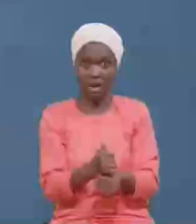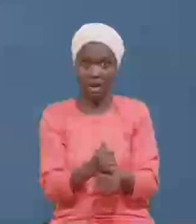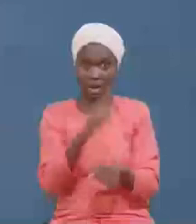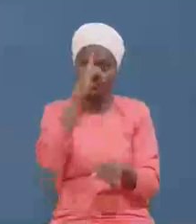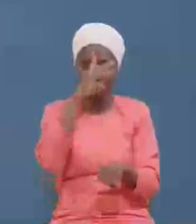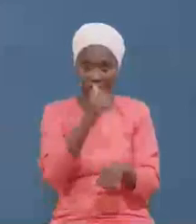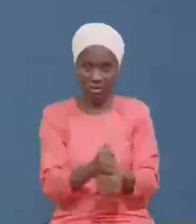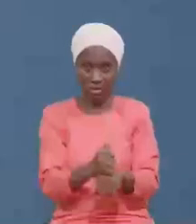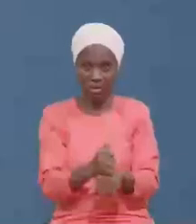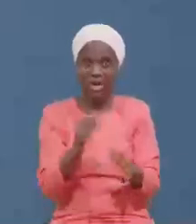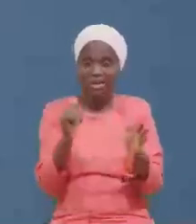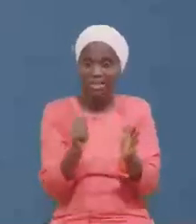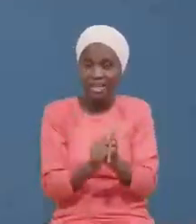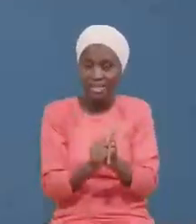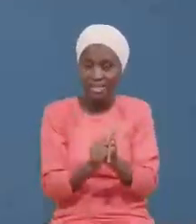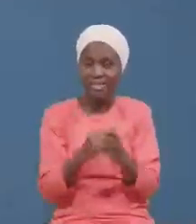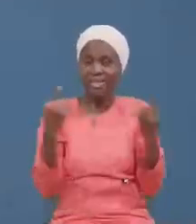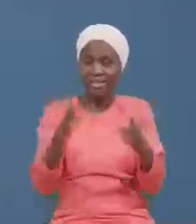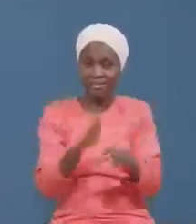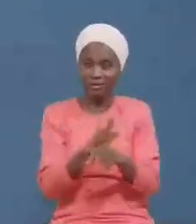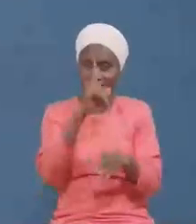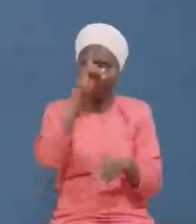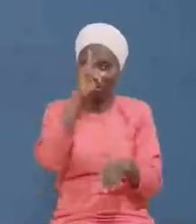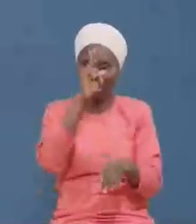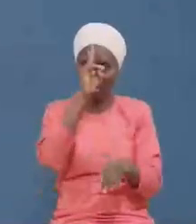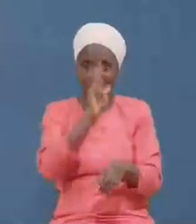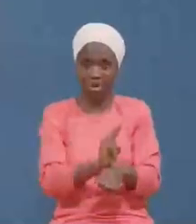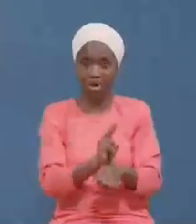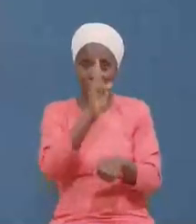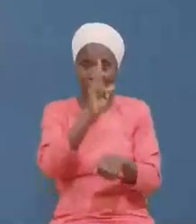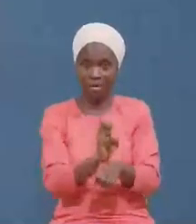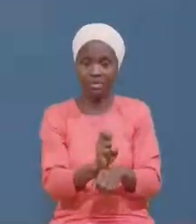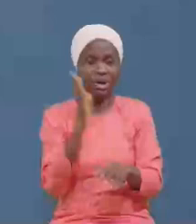ces habitudes pécheresses ne seront plus là.